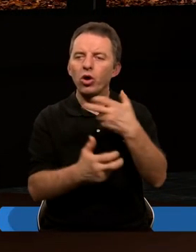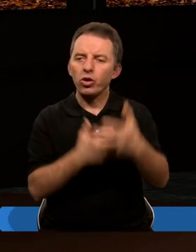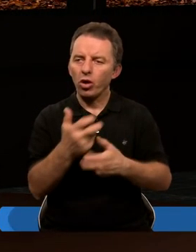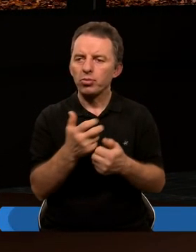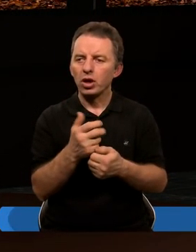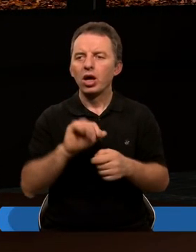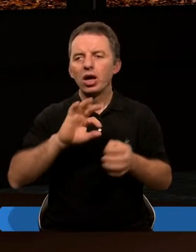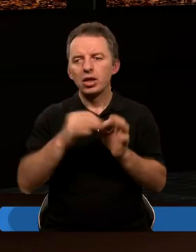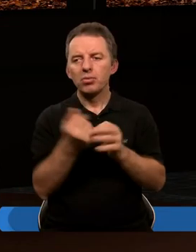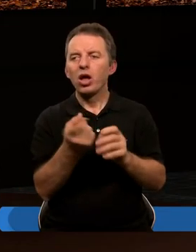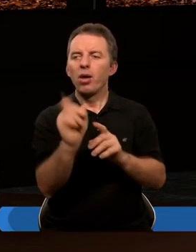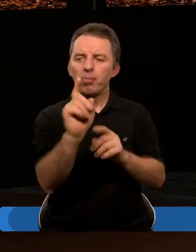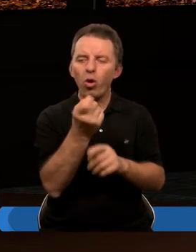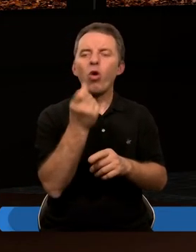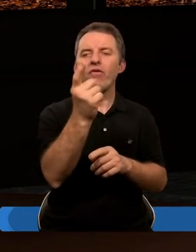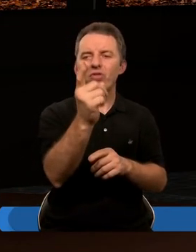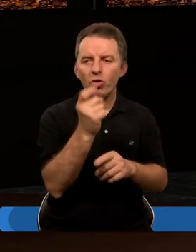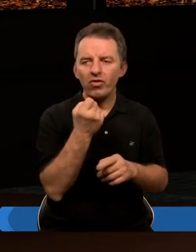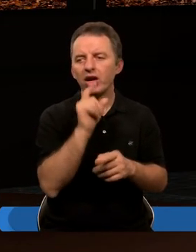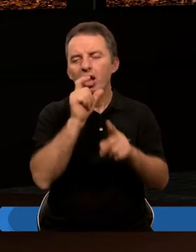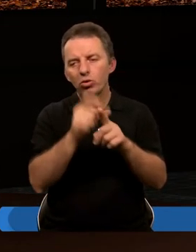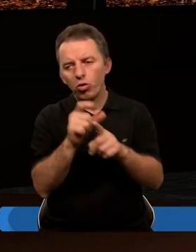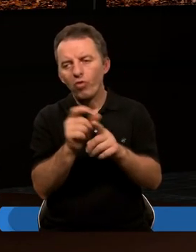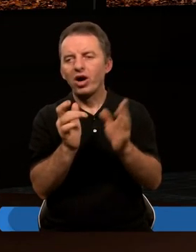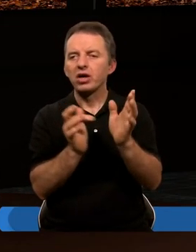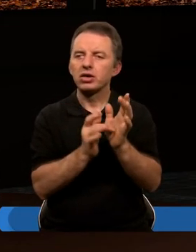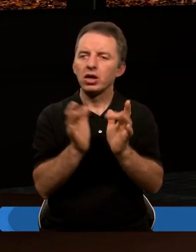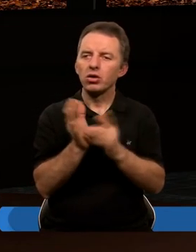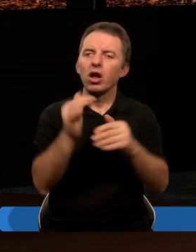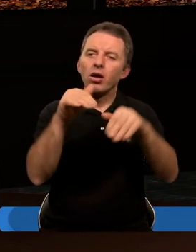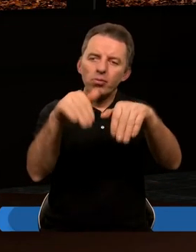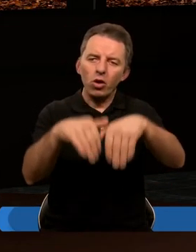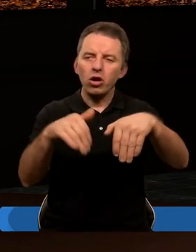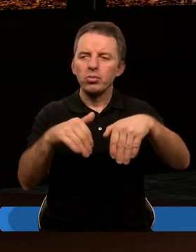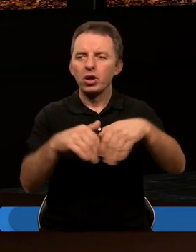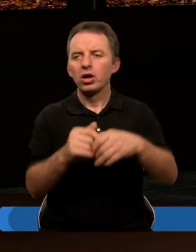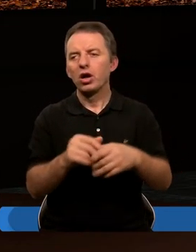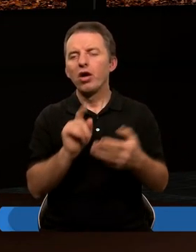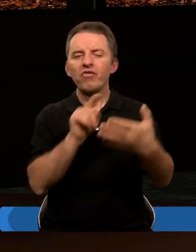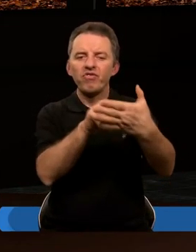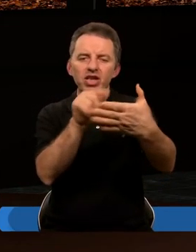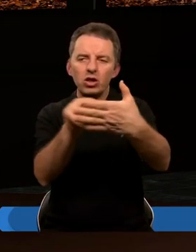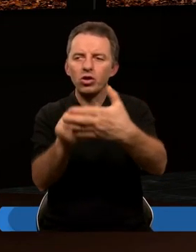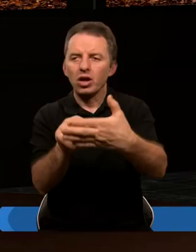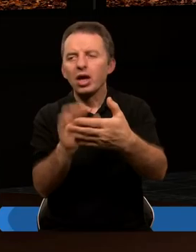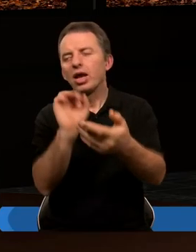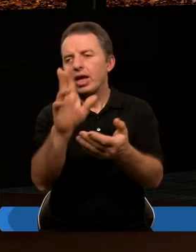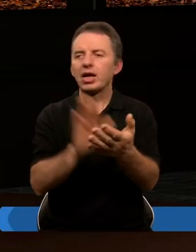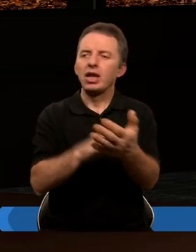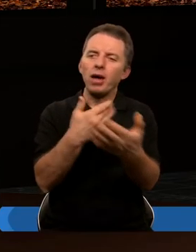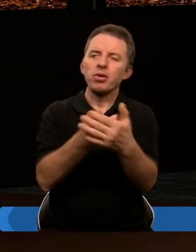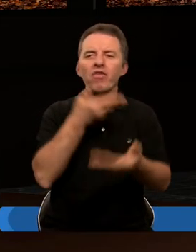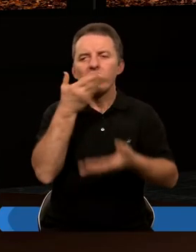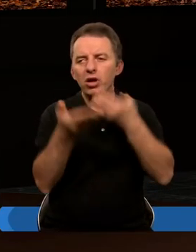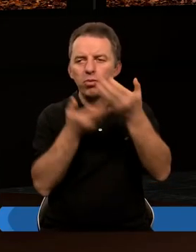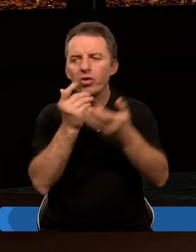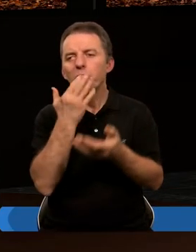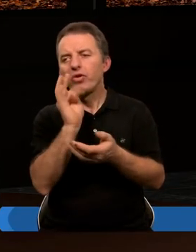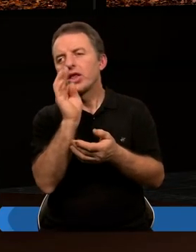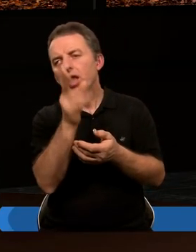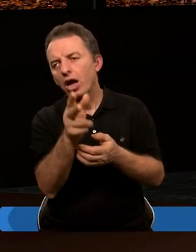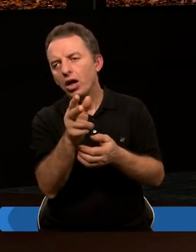Gdybyśmy się powoływali na słowa Jezusa Chrystusa, to moglibyśmy przytoczyć takie na przykład jego wypowiedzi, gdy